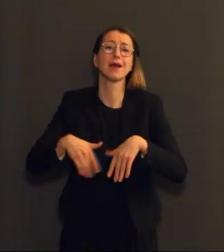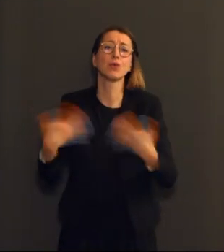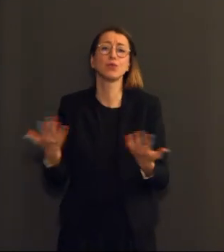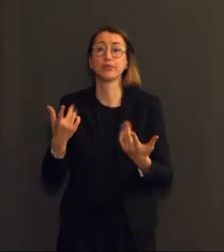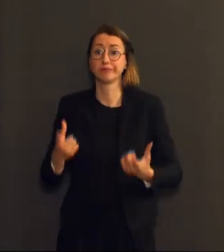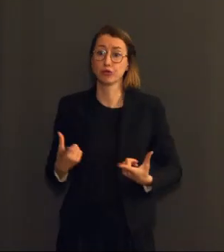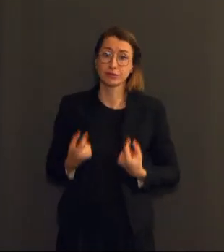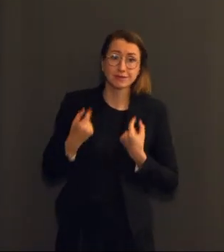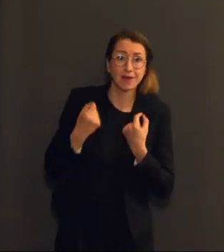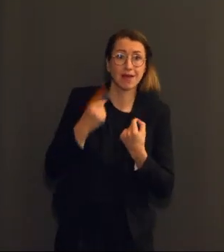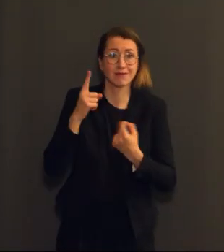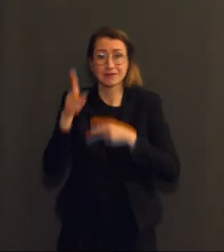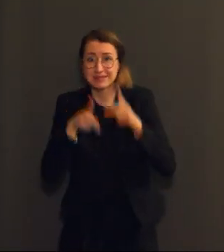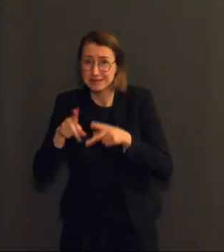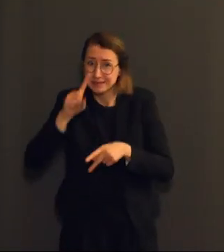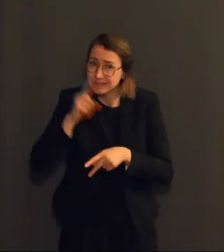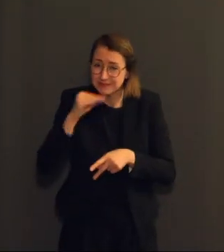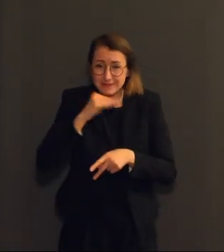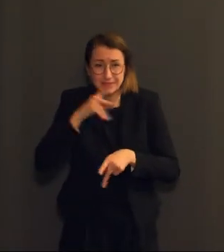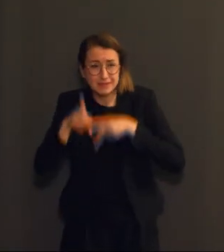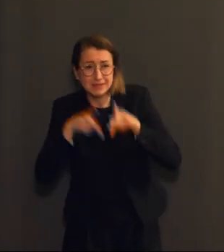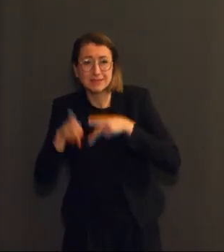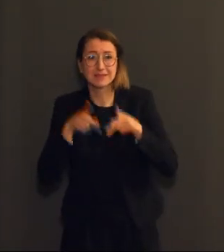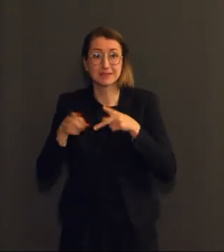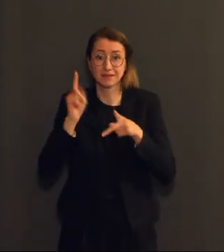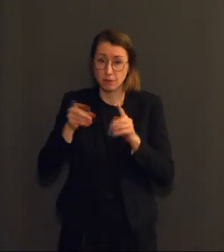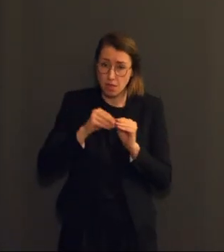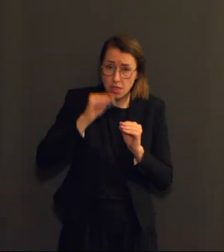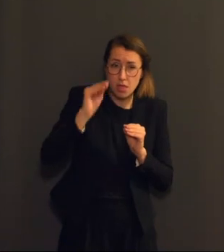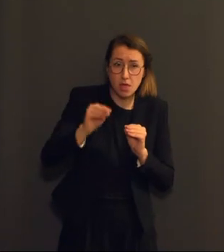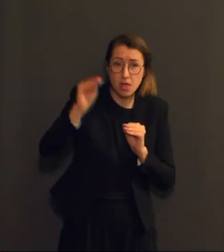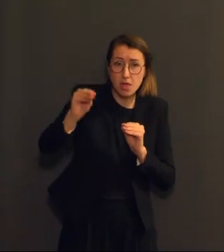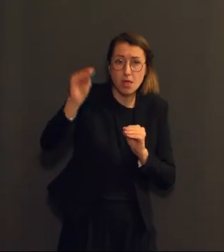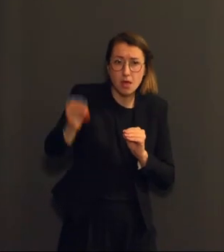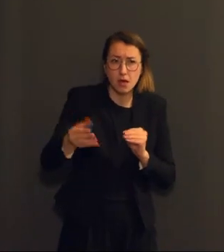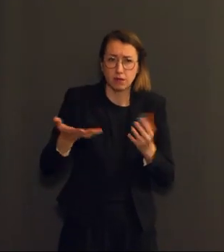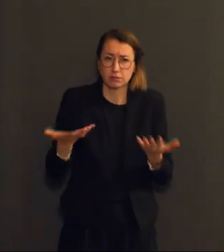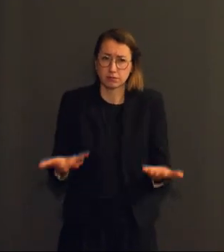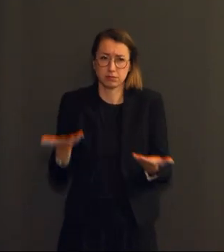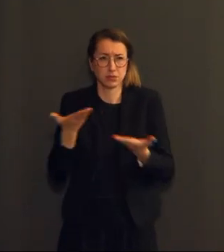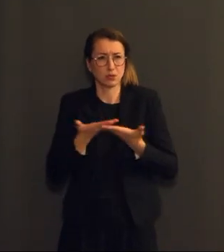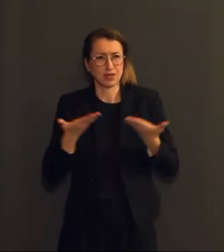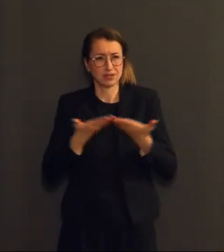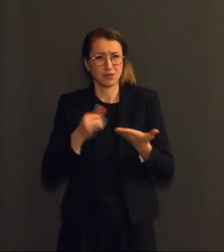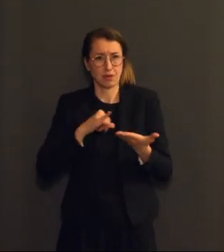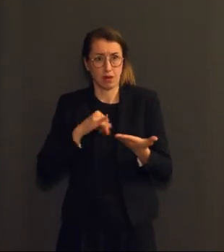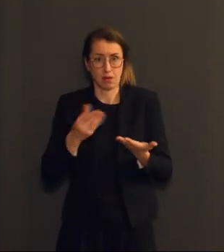ou autres, par exemple, que la situation actuelle fait qu'elle les rend indisponibles à ce